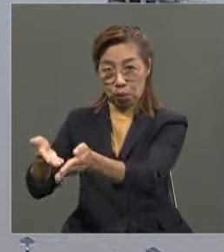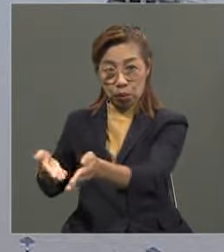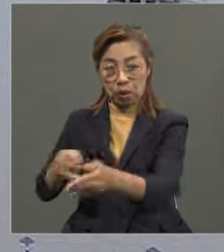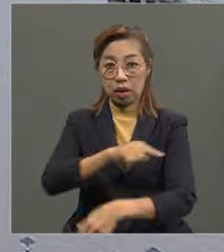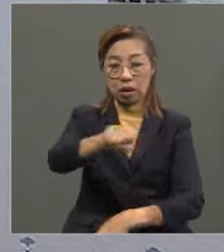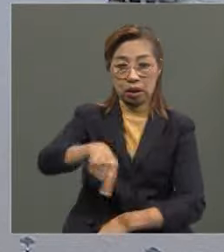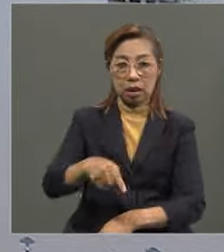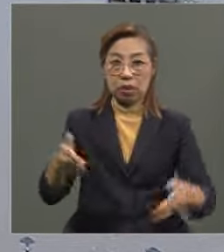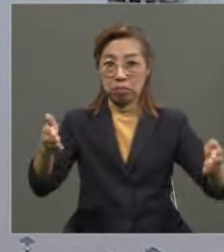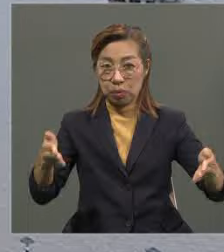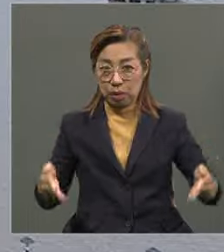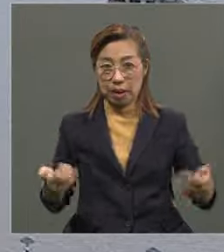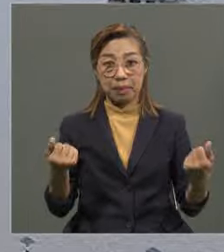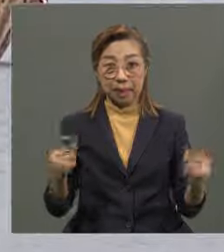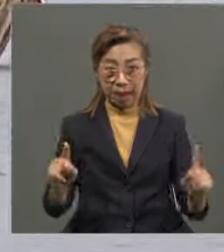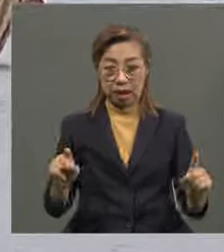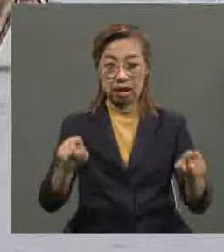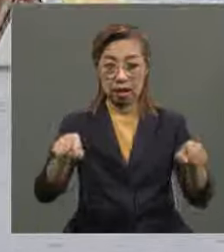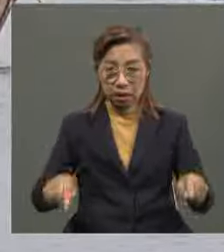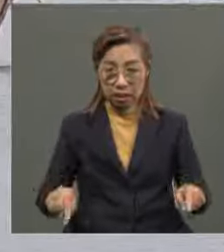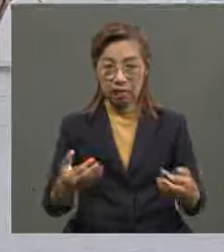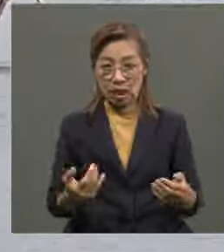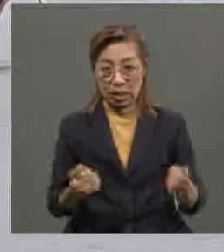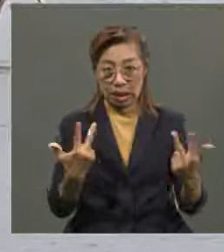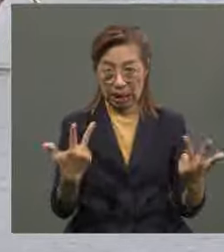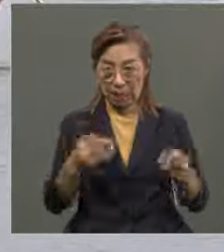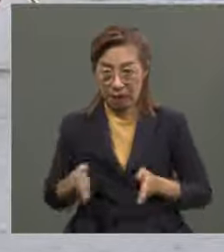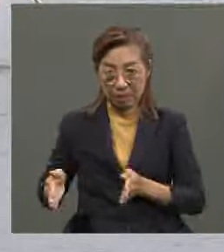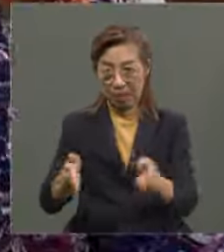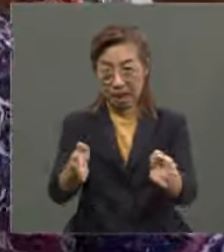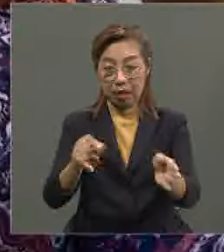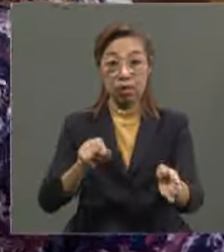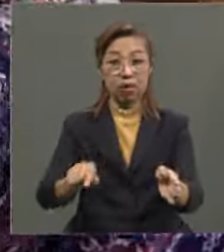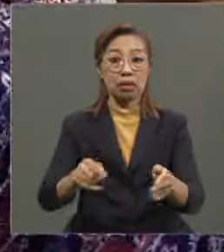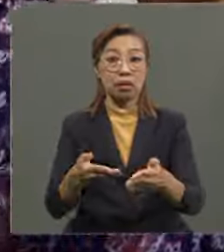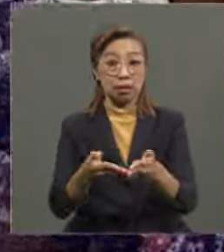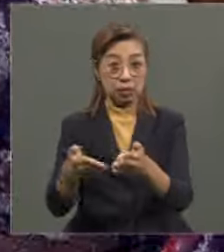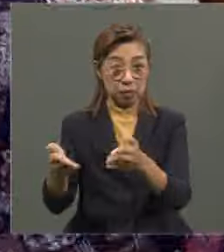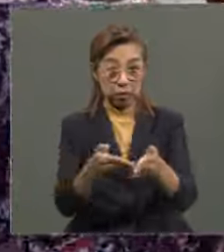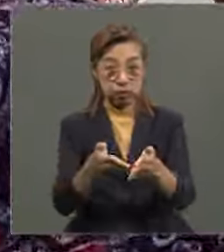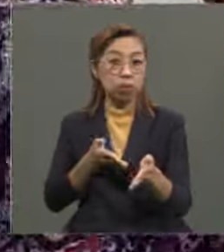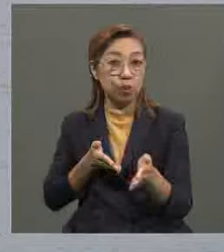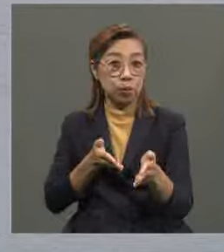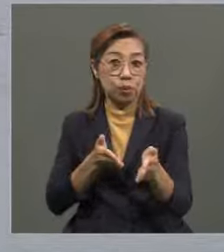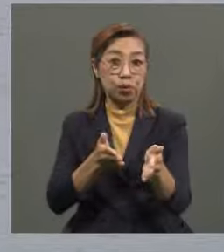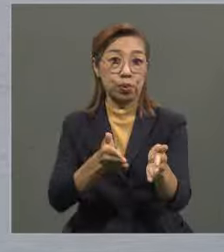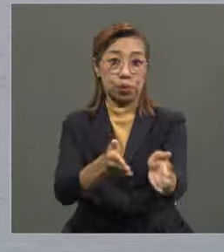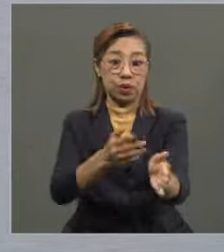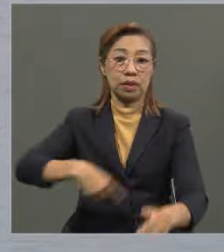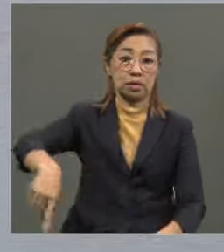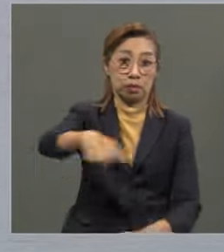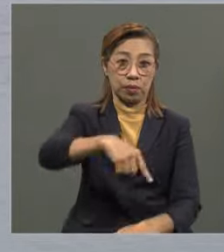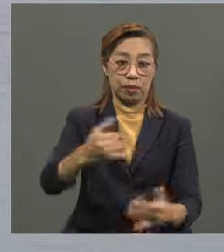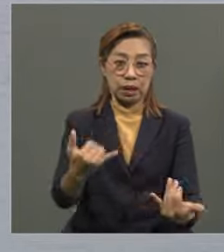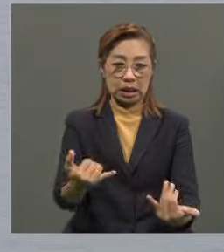กอบด้วยเรือดั้ง11ลำและเรือแซง3ลำตลอดระยะทางที่เสด็จพระราชดำเนินโดยขบวนพยุหยาตราทางชลมาร